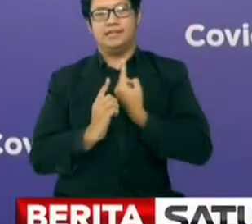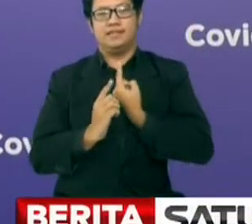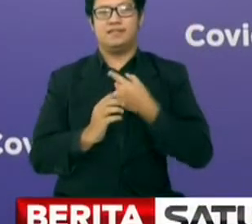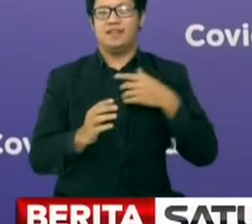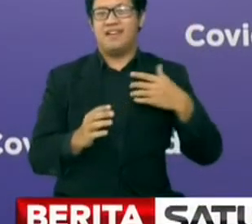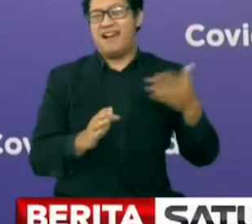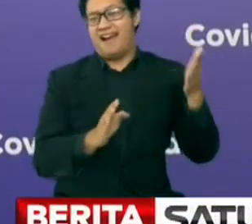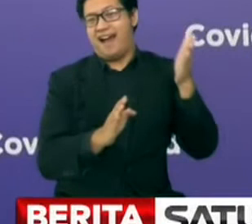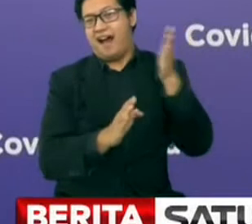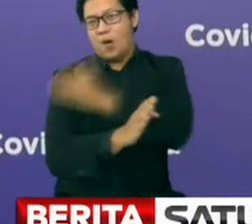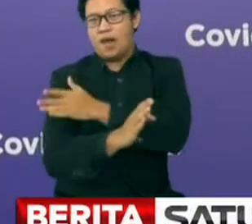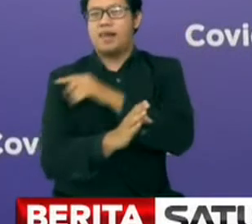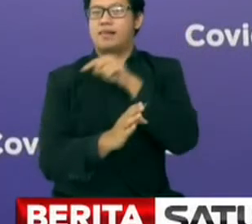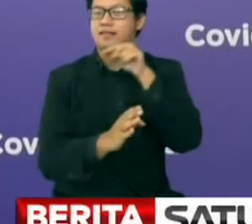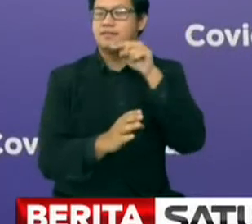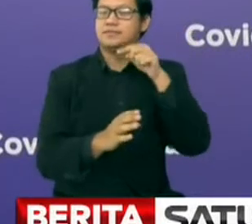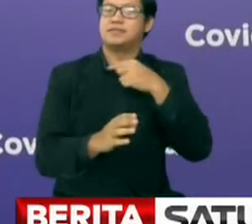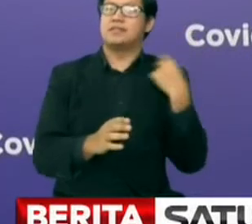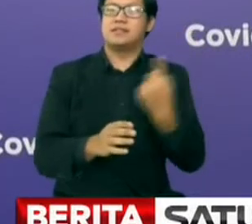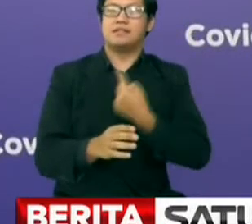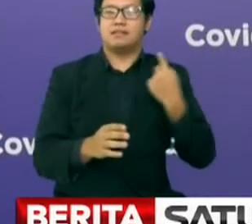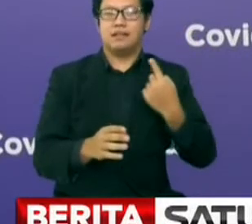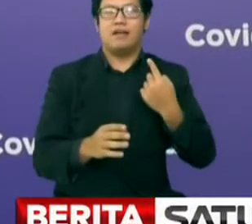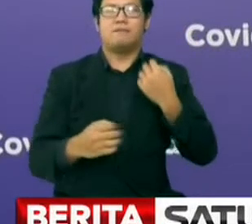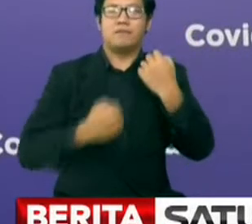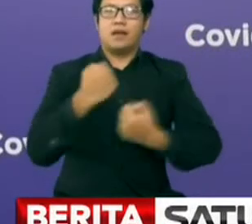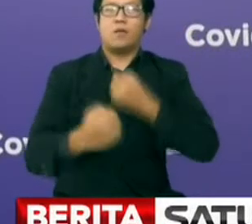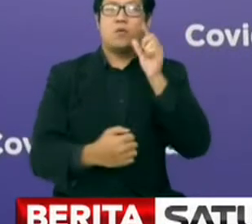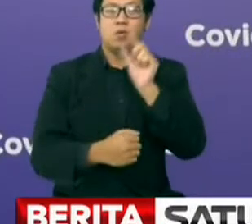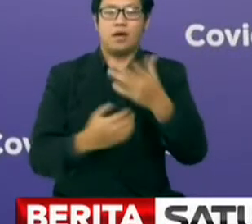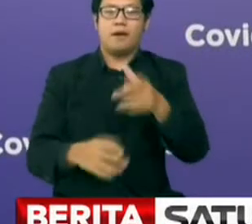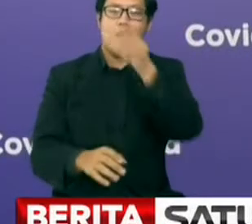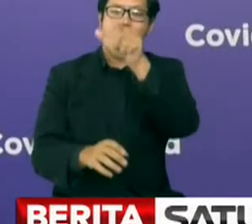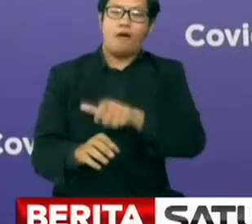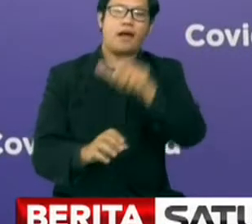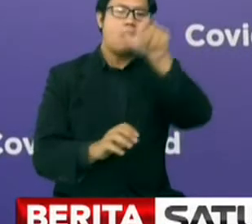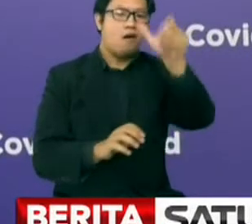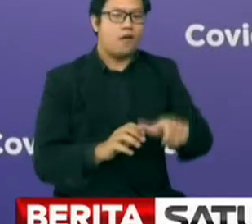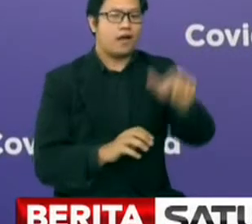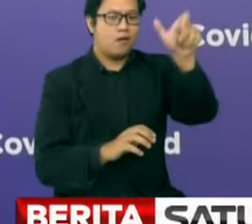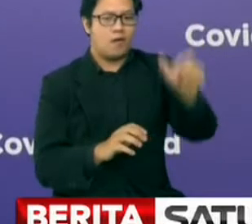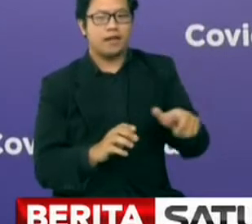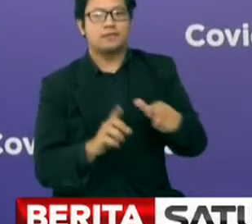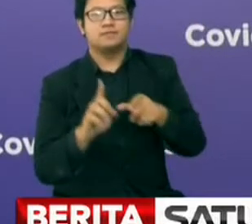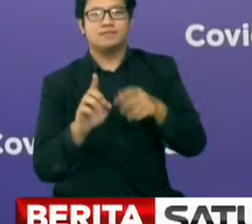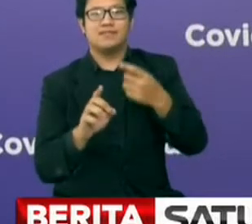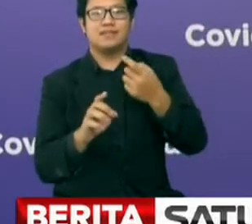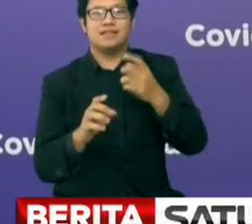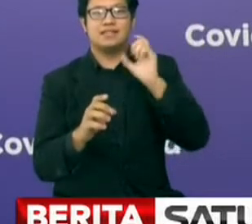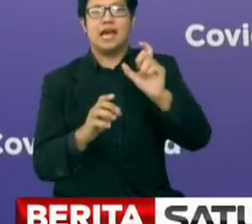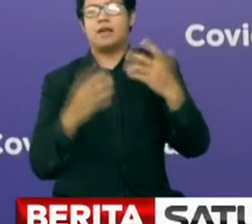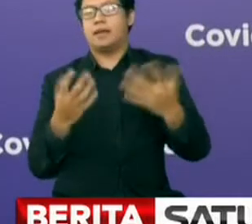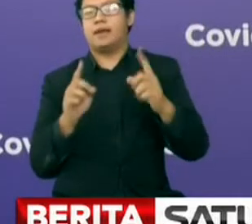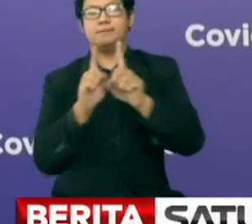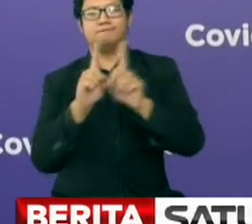semula hanya kita berlakukan untuk orang perorang dengan cara menjaga jarak